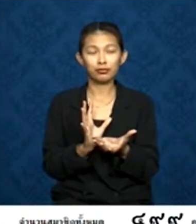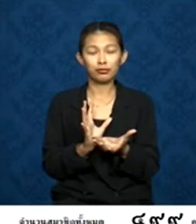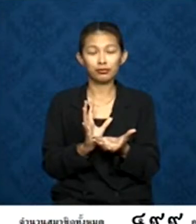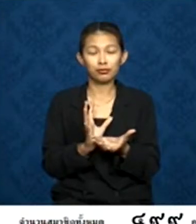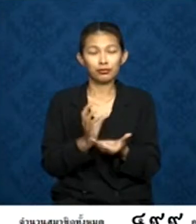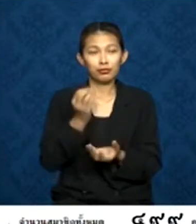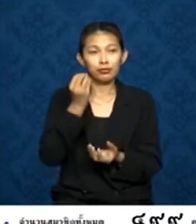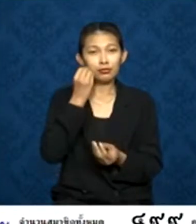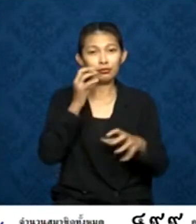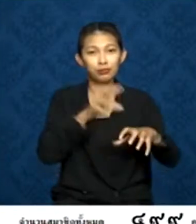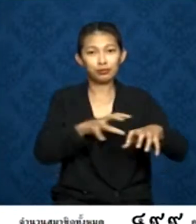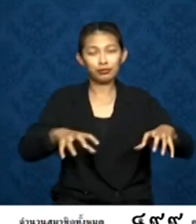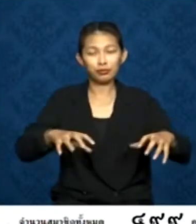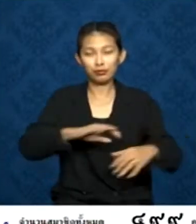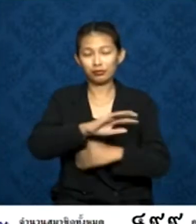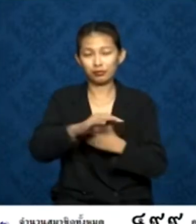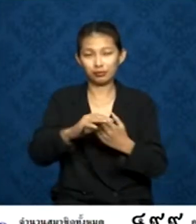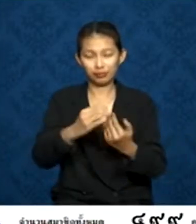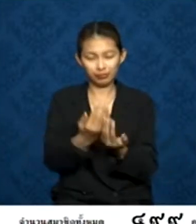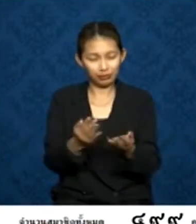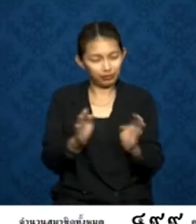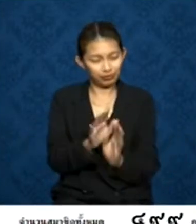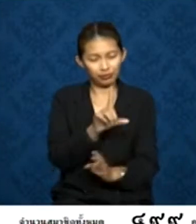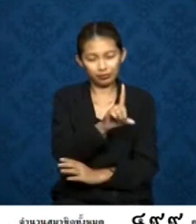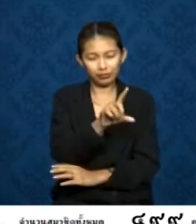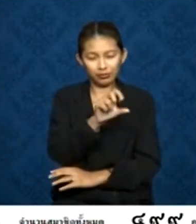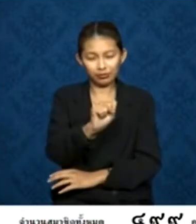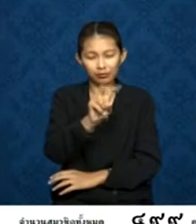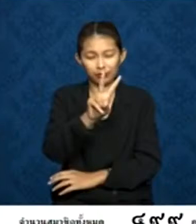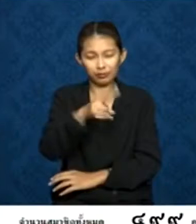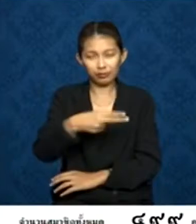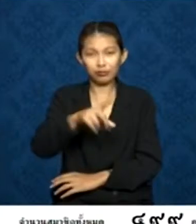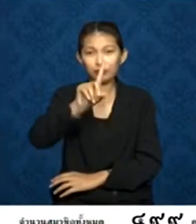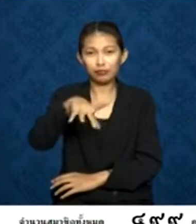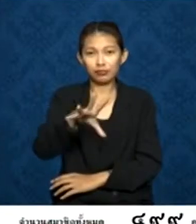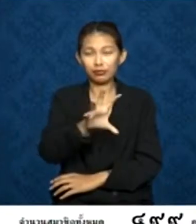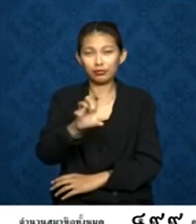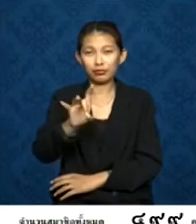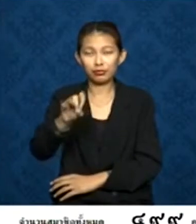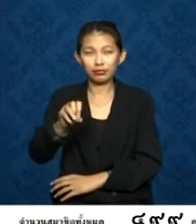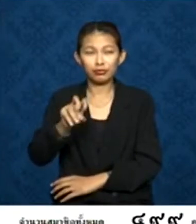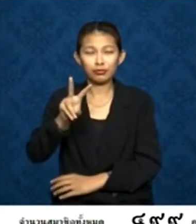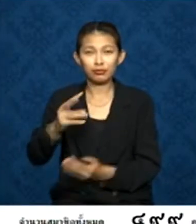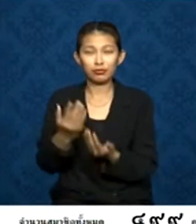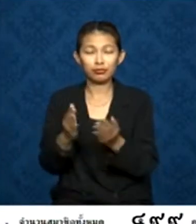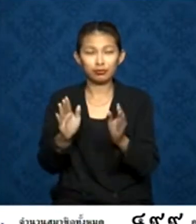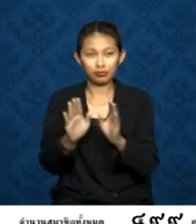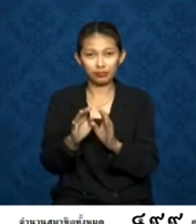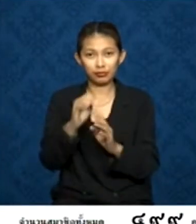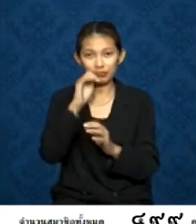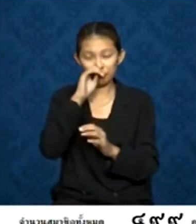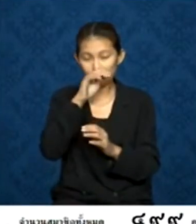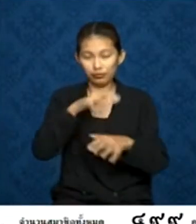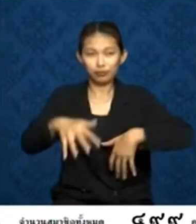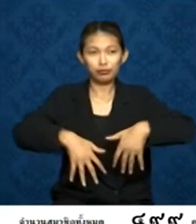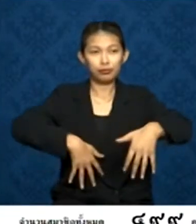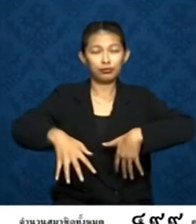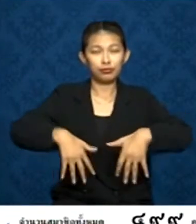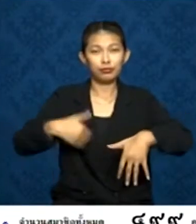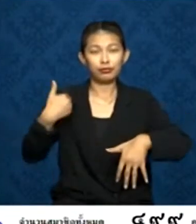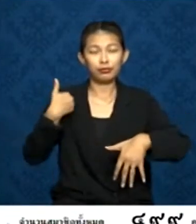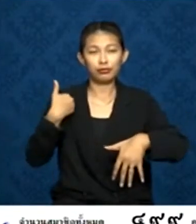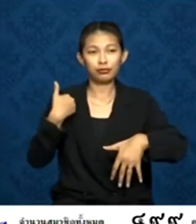ทั้หมด 121,582 ครัวเรือนและประชาชนวม